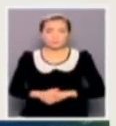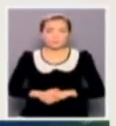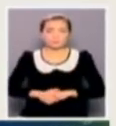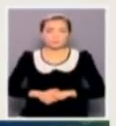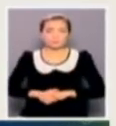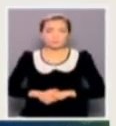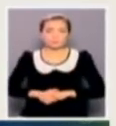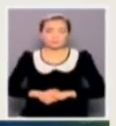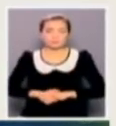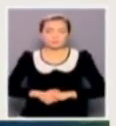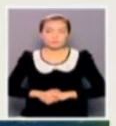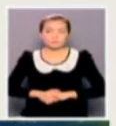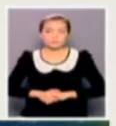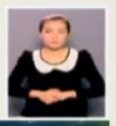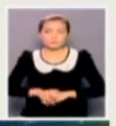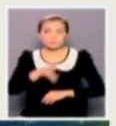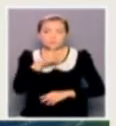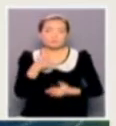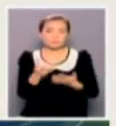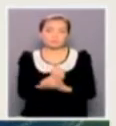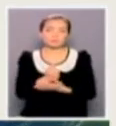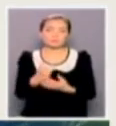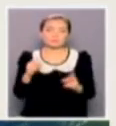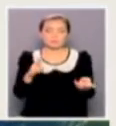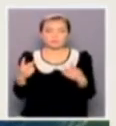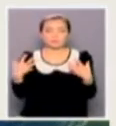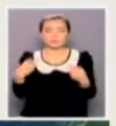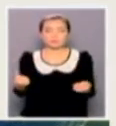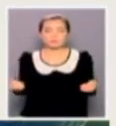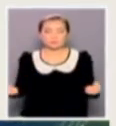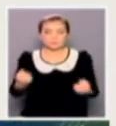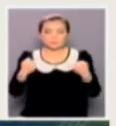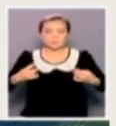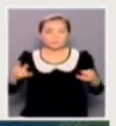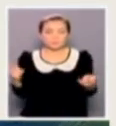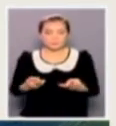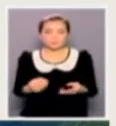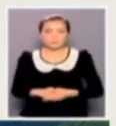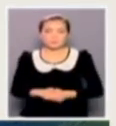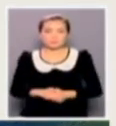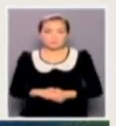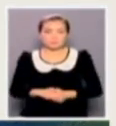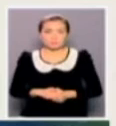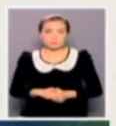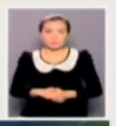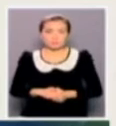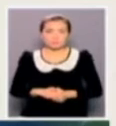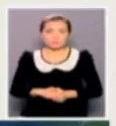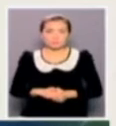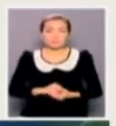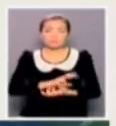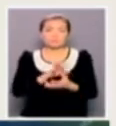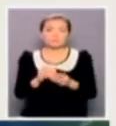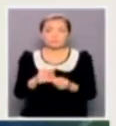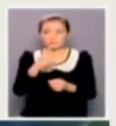енді тіршіліктері болған менен сол уақыт тауып, біріншіден бұл денсаулыққа керек нәрсе. Жаңағы айтып кеткенде енді жалпы